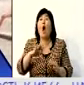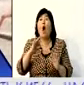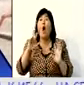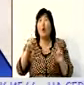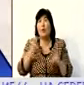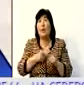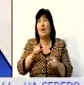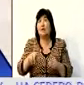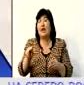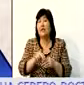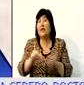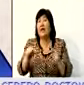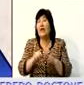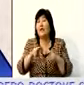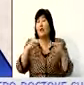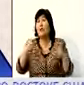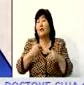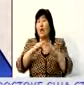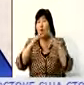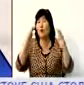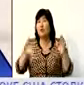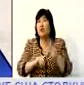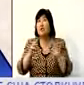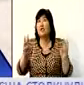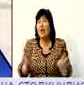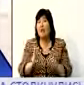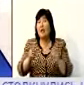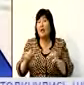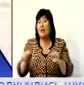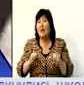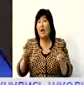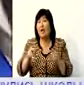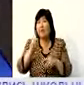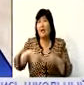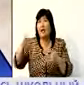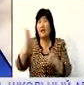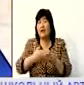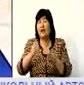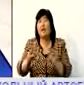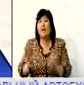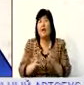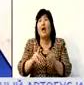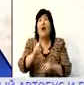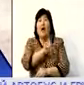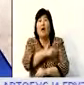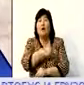из-за неисправности электропроводки в одной из юрт начался пожар. Бригада пожарных локализовала возгорание,